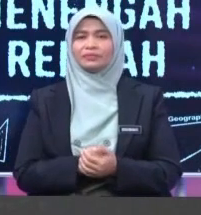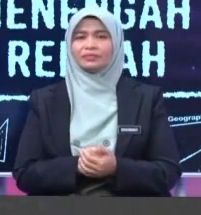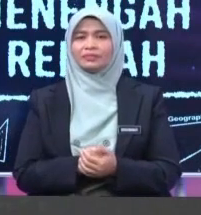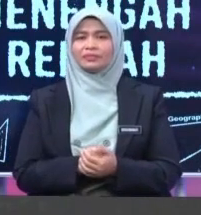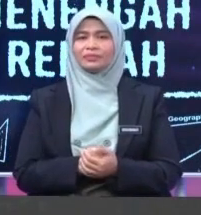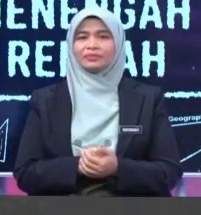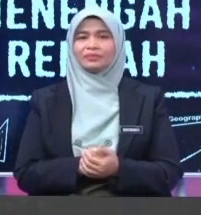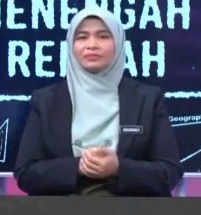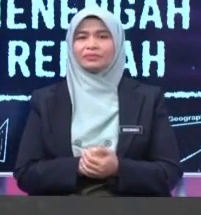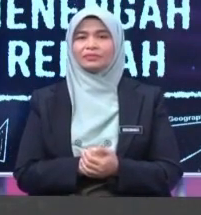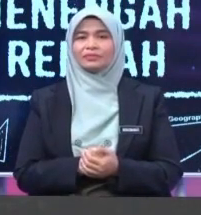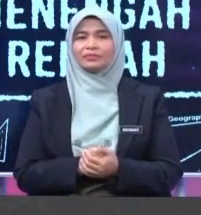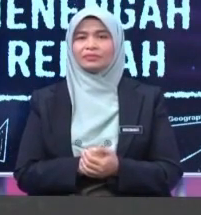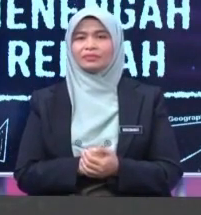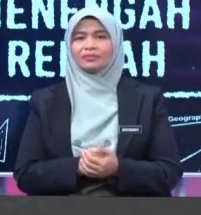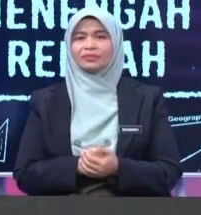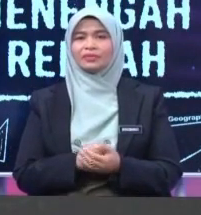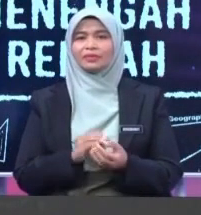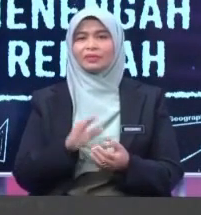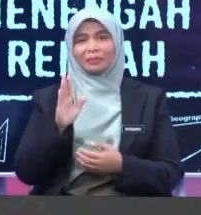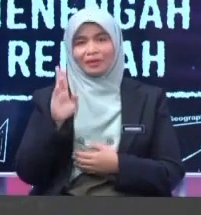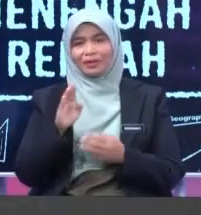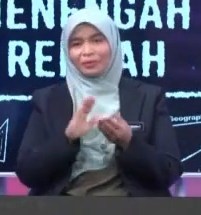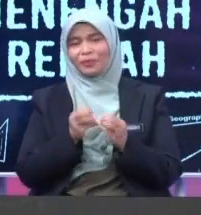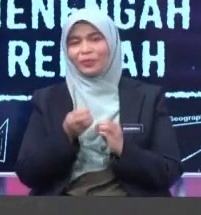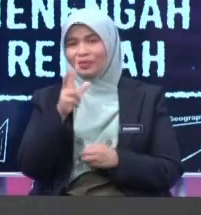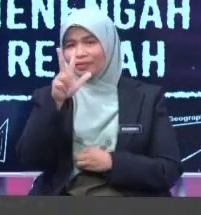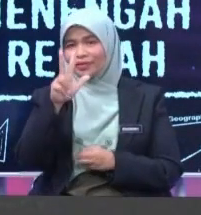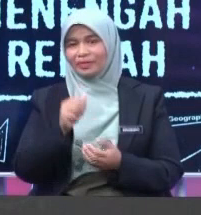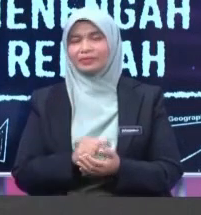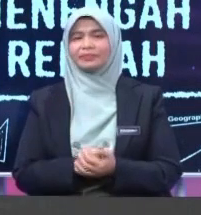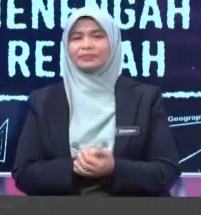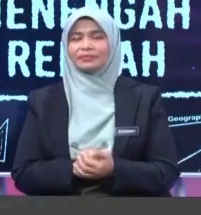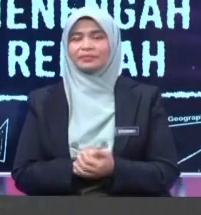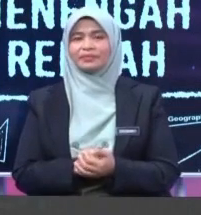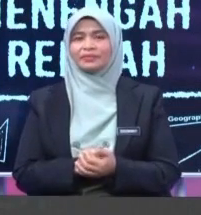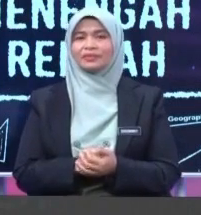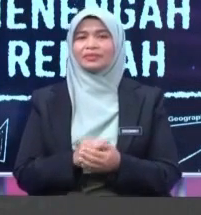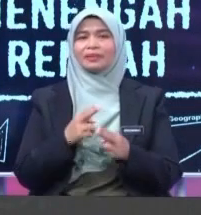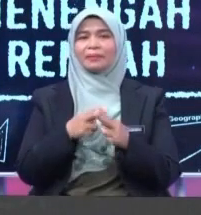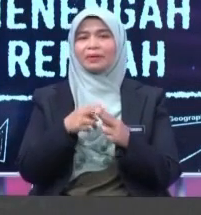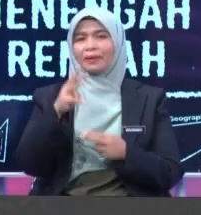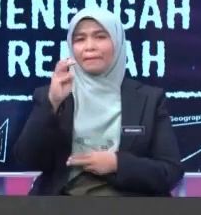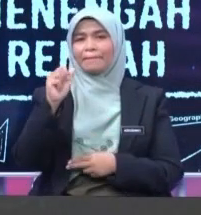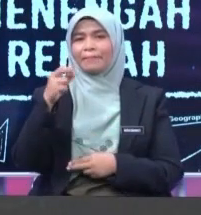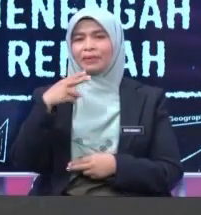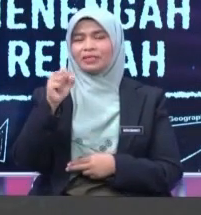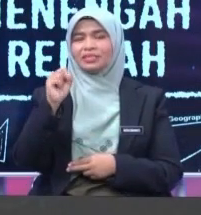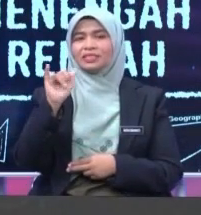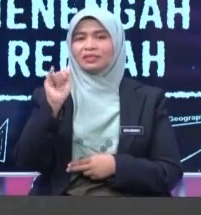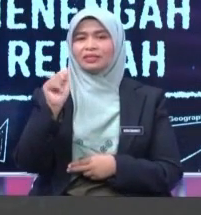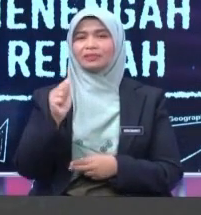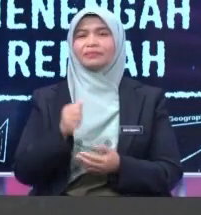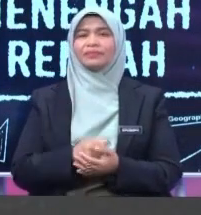Kerdi. Okay. Dan yang ketiga, Masha Sufi binti Abdul